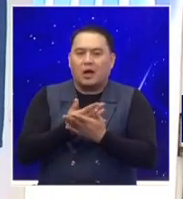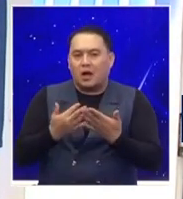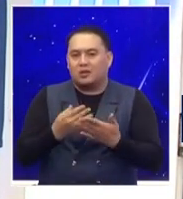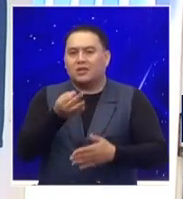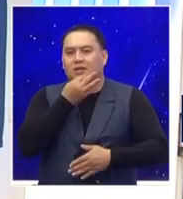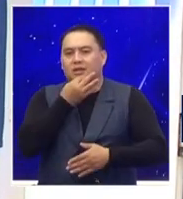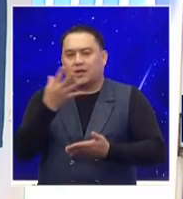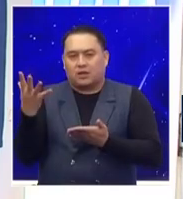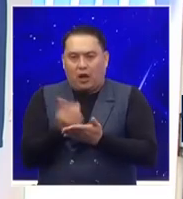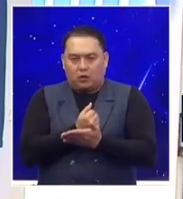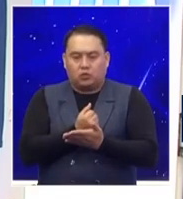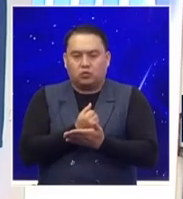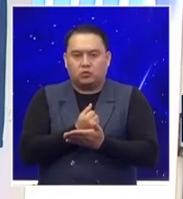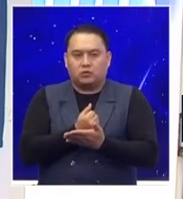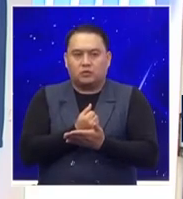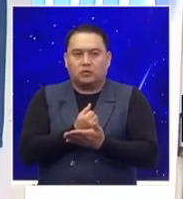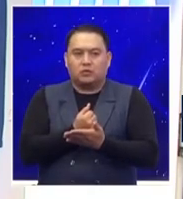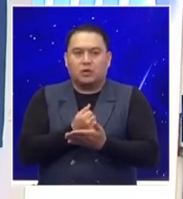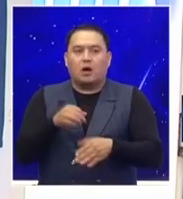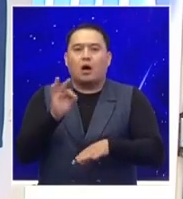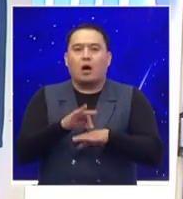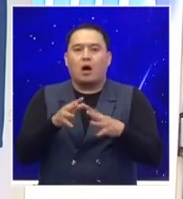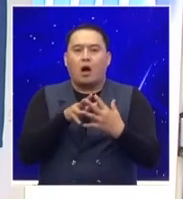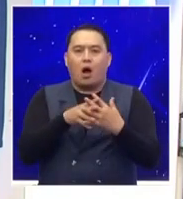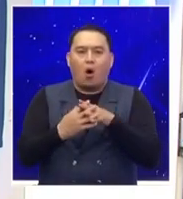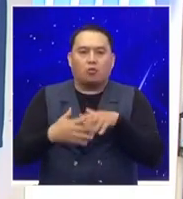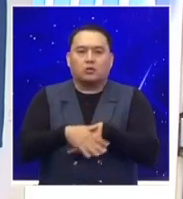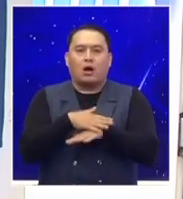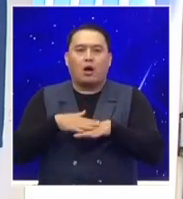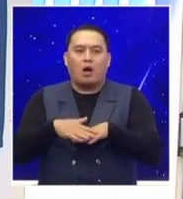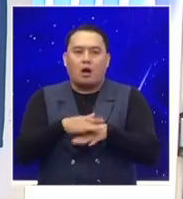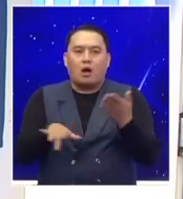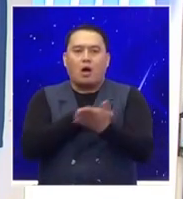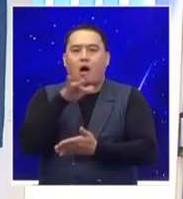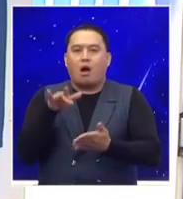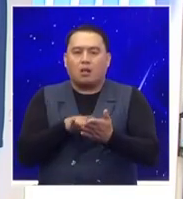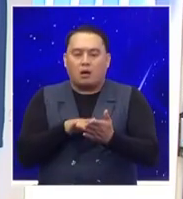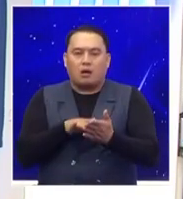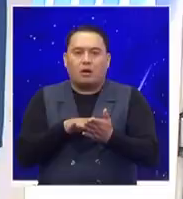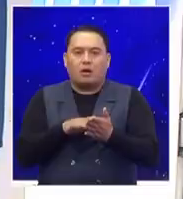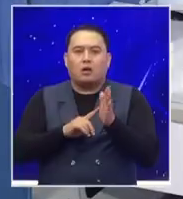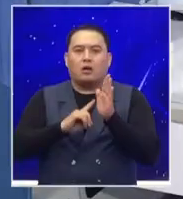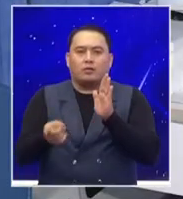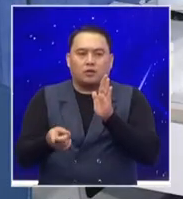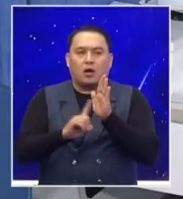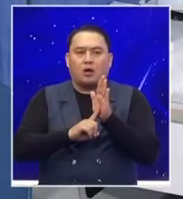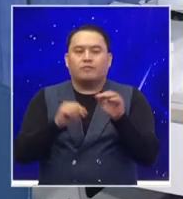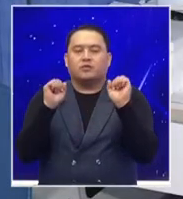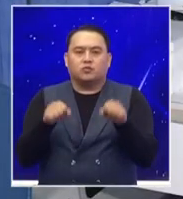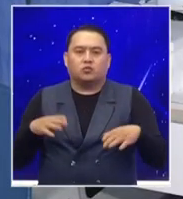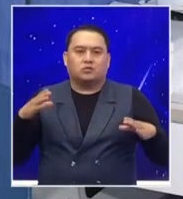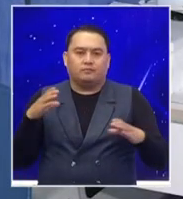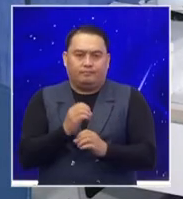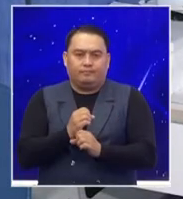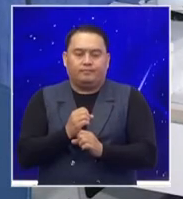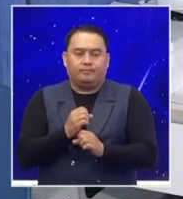сатысында анықтау үшін және ауылды жердегі халықтың қалаға келіп қаралу мүмкіндігі